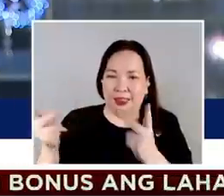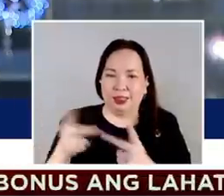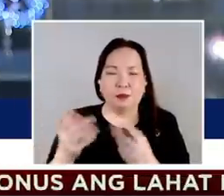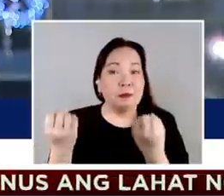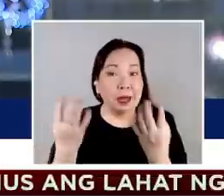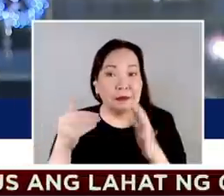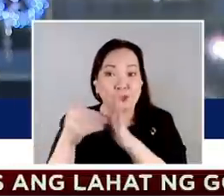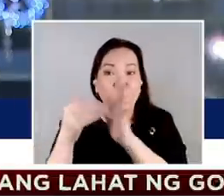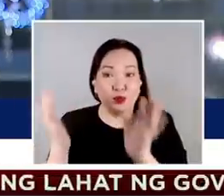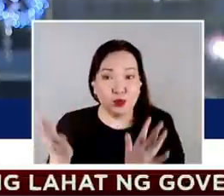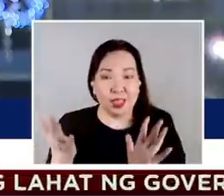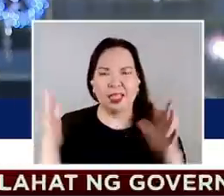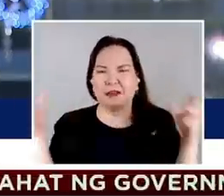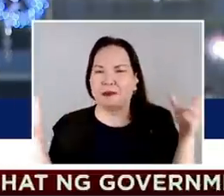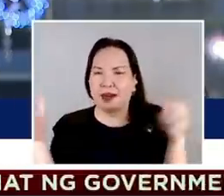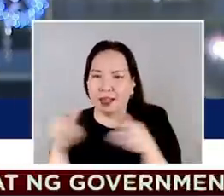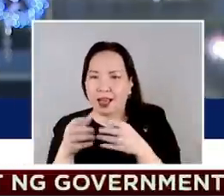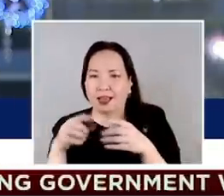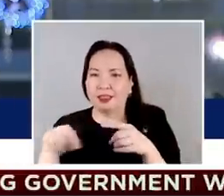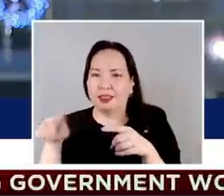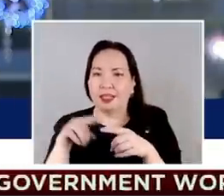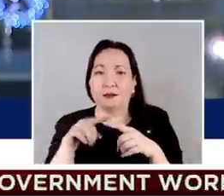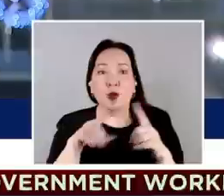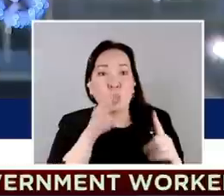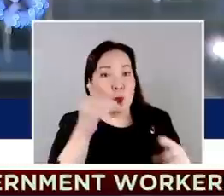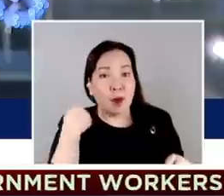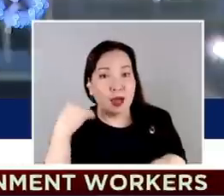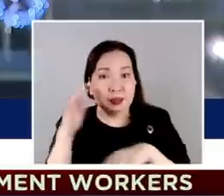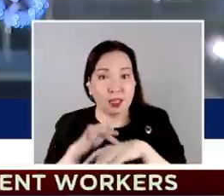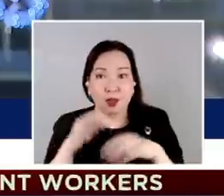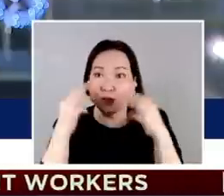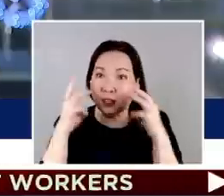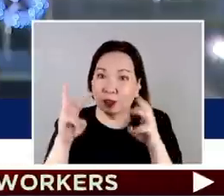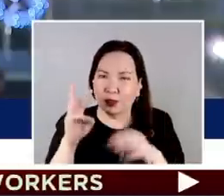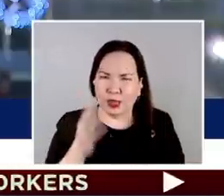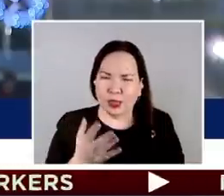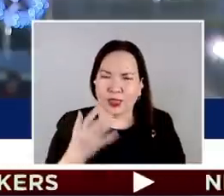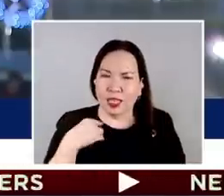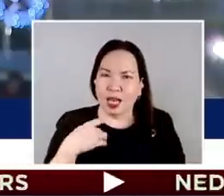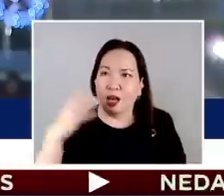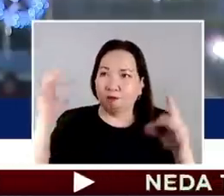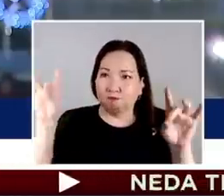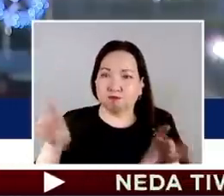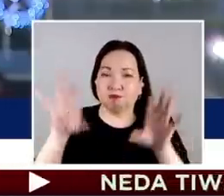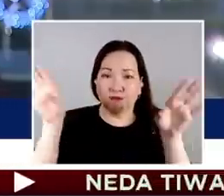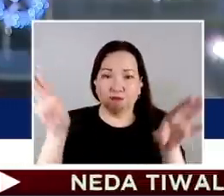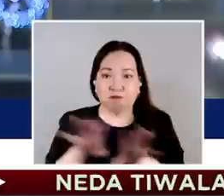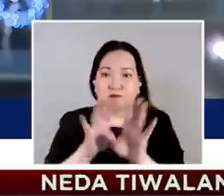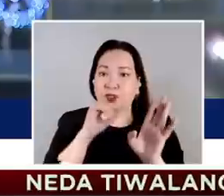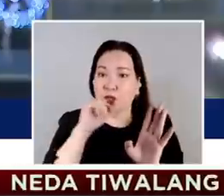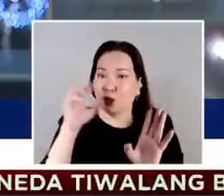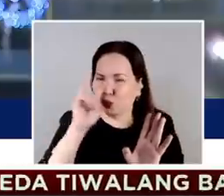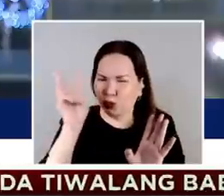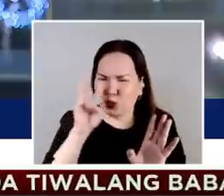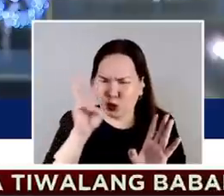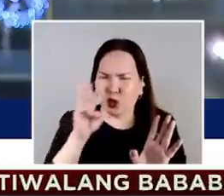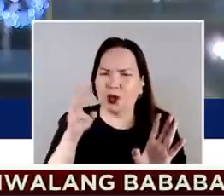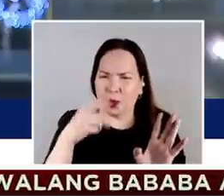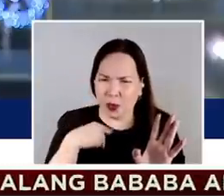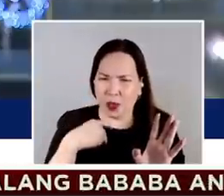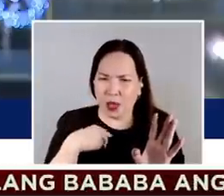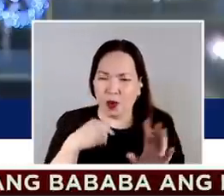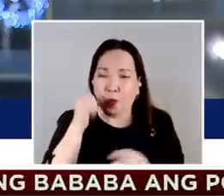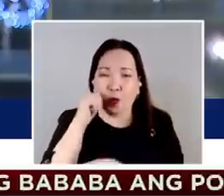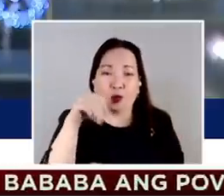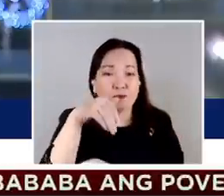mga magkakabarkada. Pero sa mga hindi po nakapanood ng sa bayang pag-iilaw ngayong gabi, huwag daw po kayong mag-alala no, dahil gabi-gabi